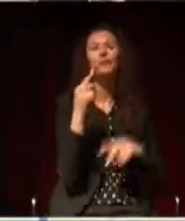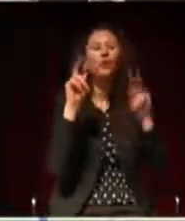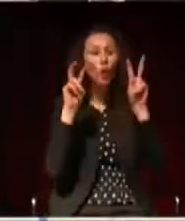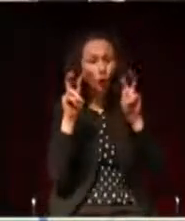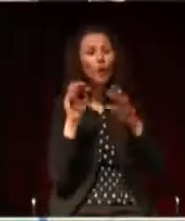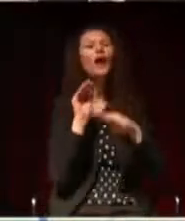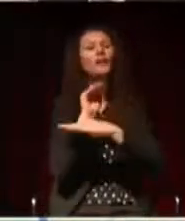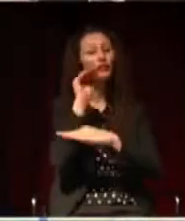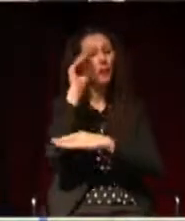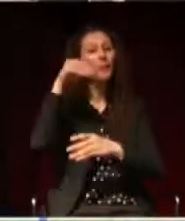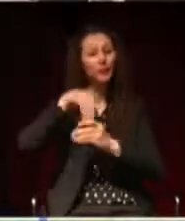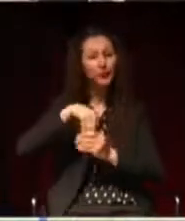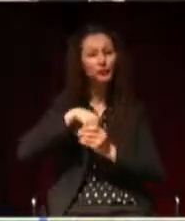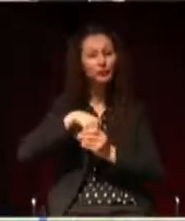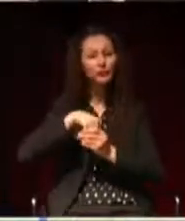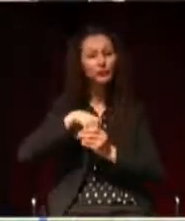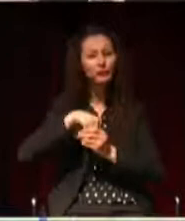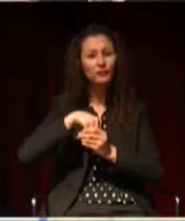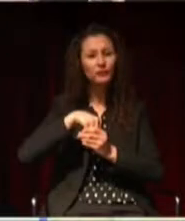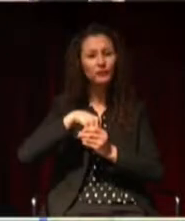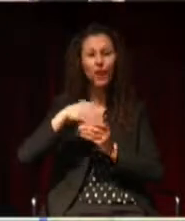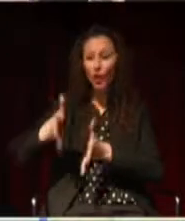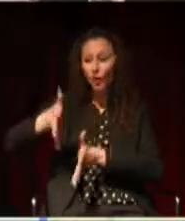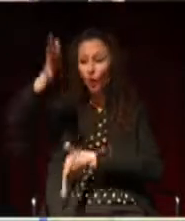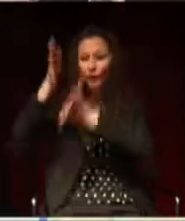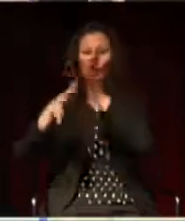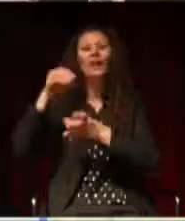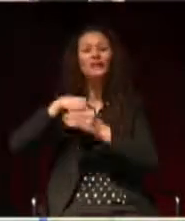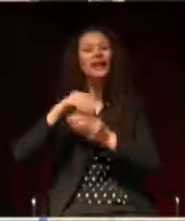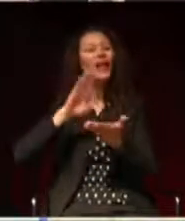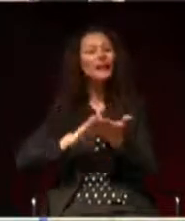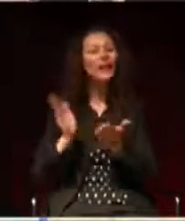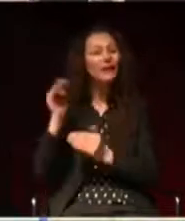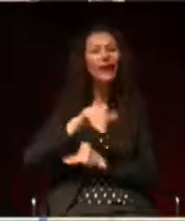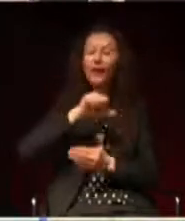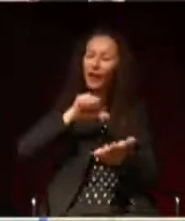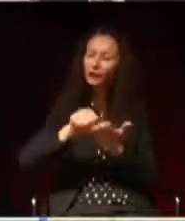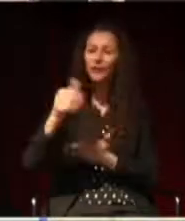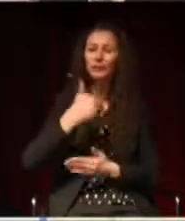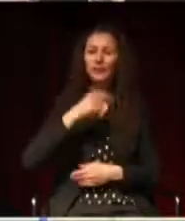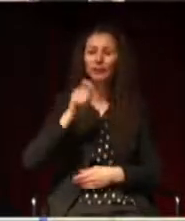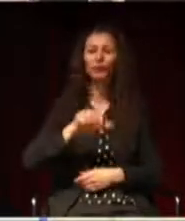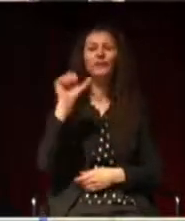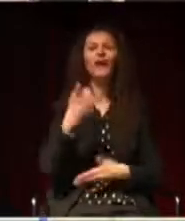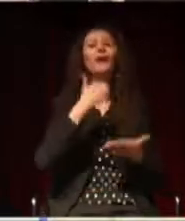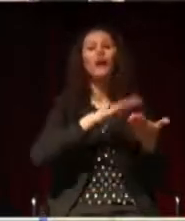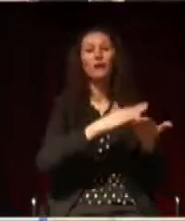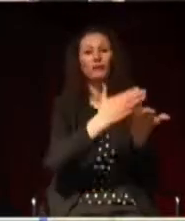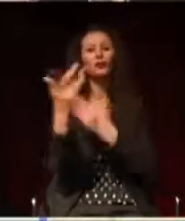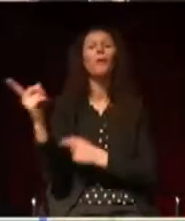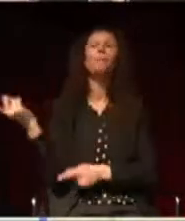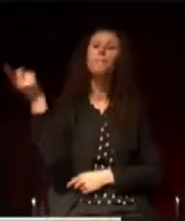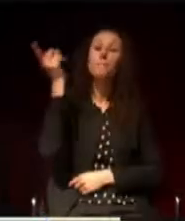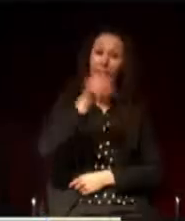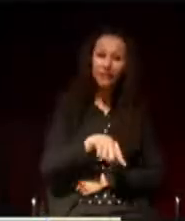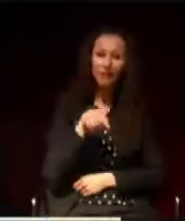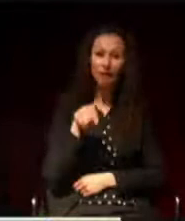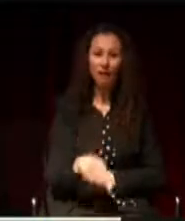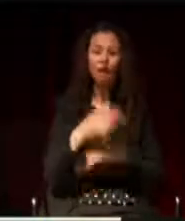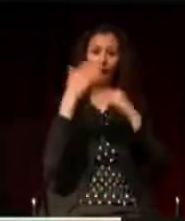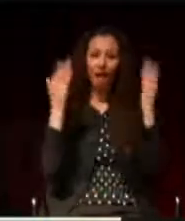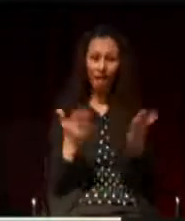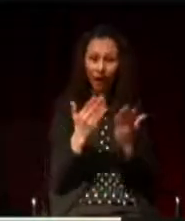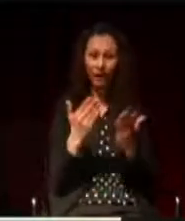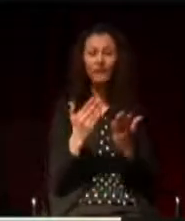konuda yaşamak için, konutlarda yaşamak için elinde geldi. Her şeyi biz yapacağız. Değerli arkadaşlar, bir daha eğer